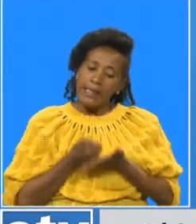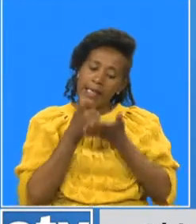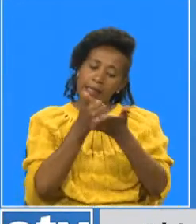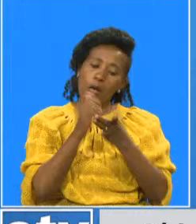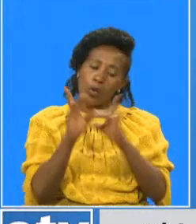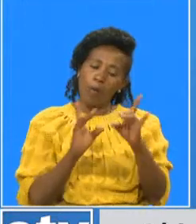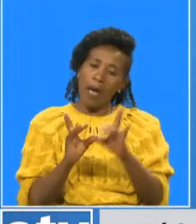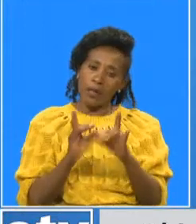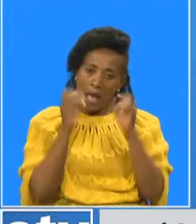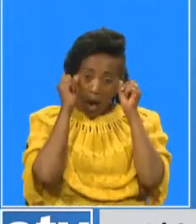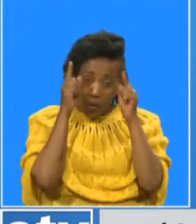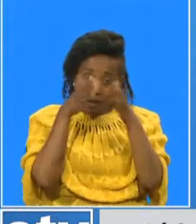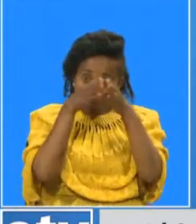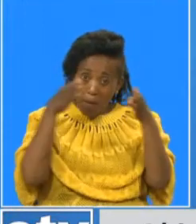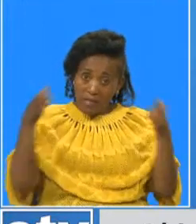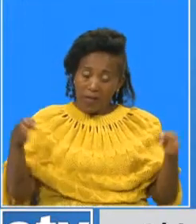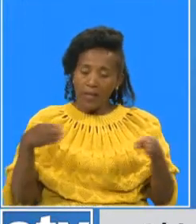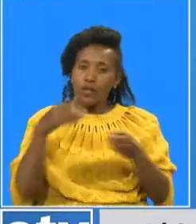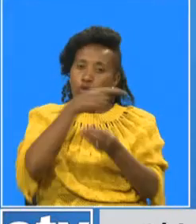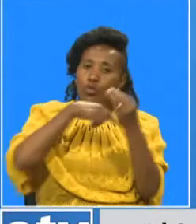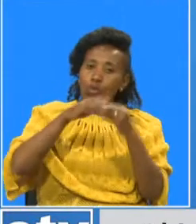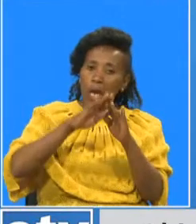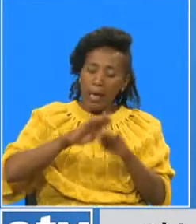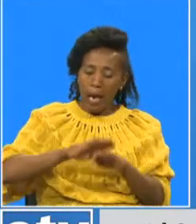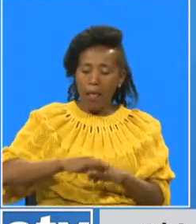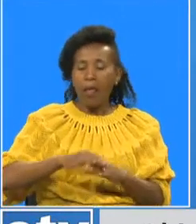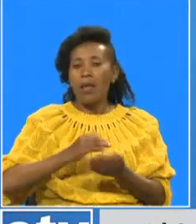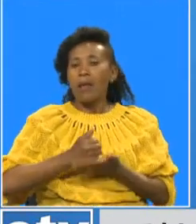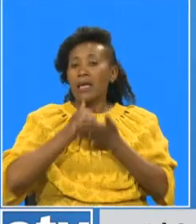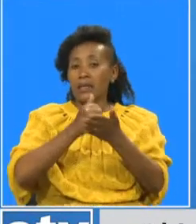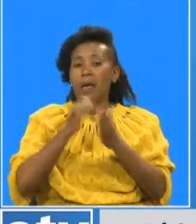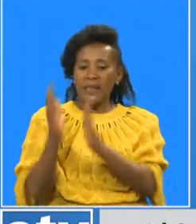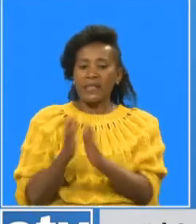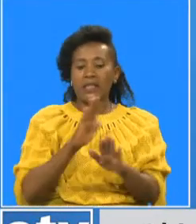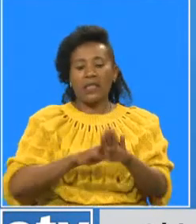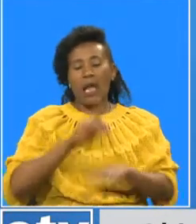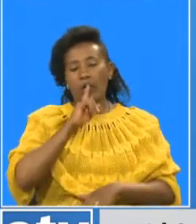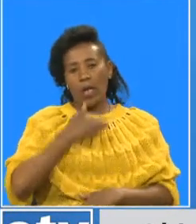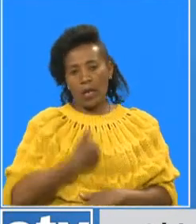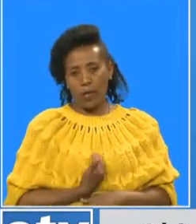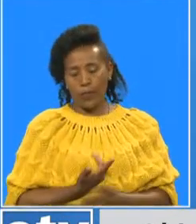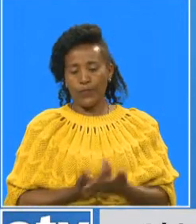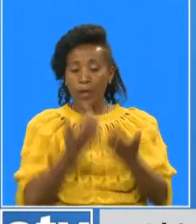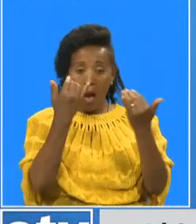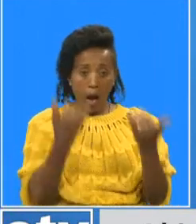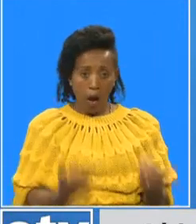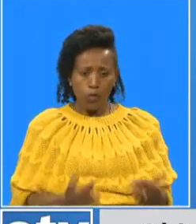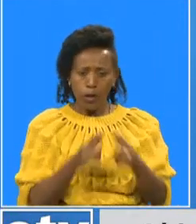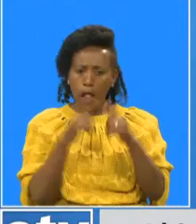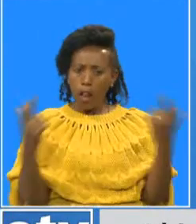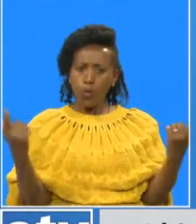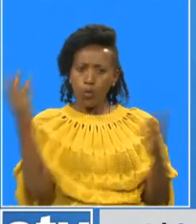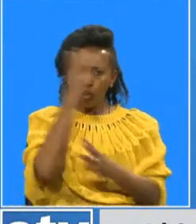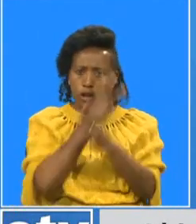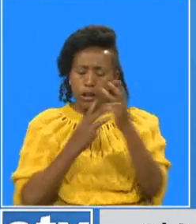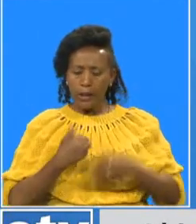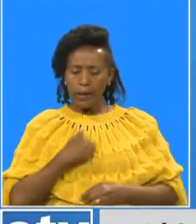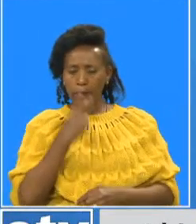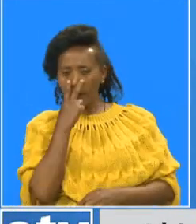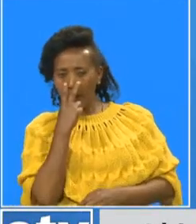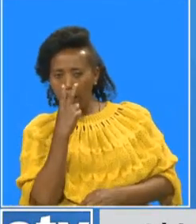እገዛዎችን ለማድረግ አዌርነስ በመፍጠር ዙሪያ ላይ እገዛ ለማድረግ በዝግጅት ላይ ነው ያለ ነው። አሁን ትልቁ ችግር እኔ